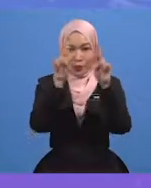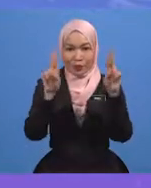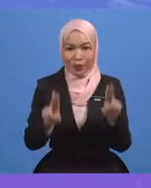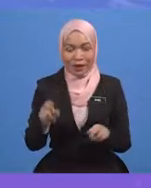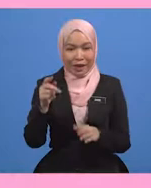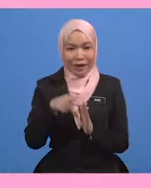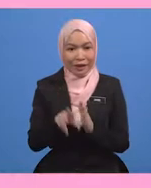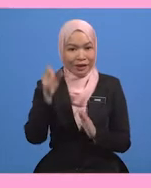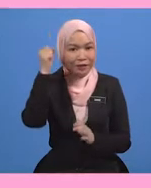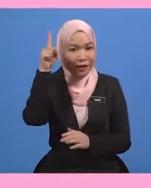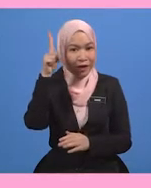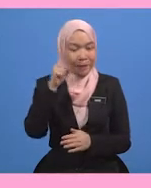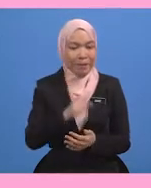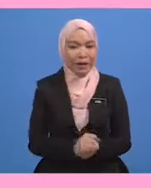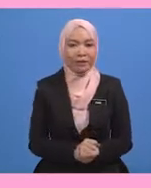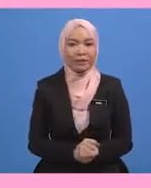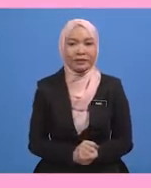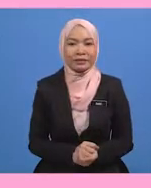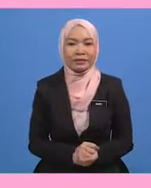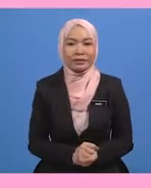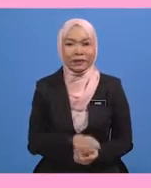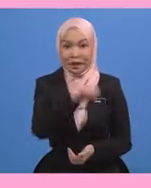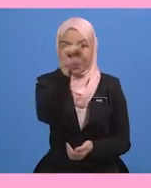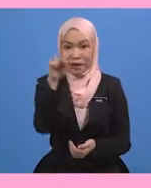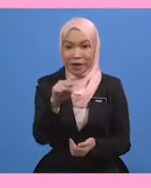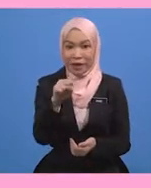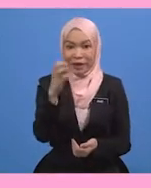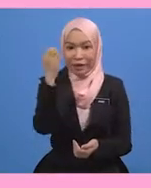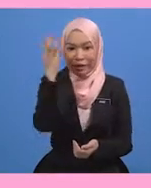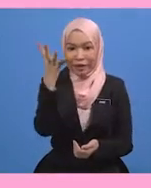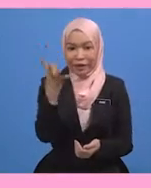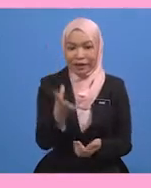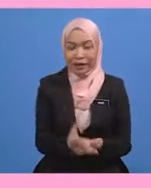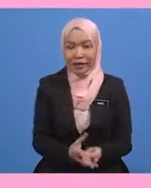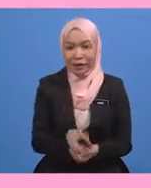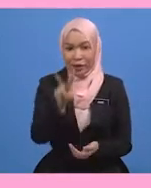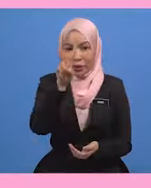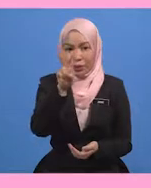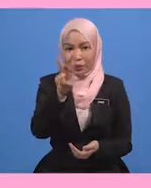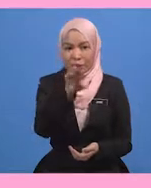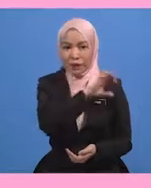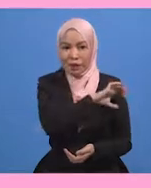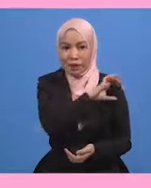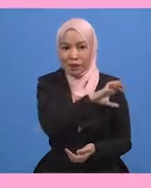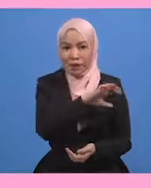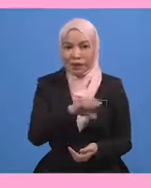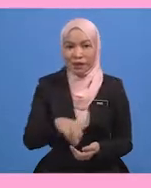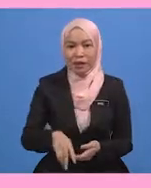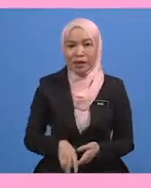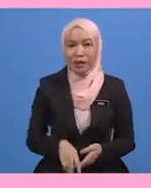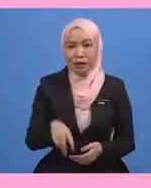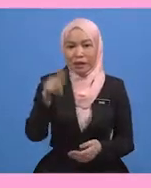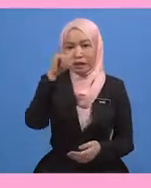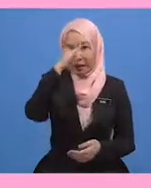topik ini. Soalannya, nyatakan dua sifat peribadi tokoh yang